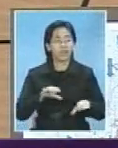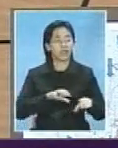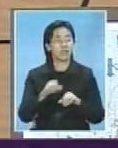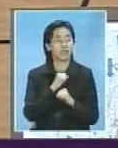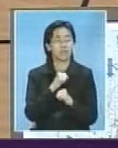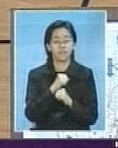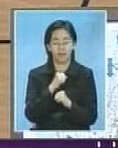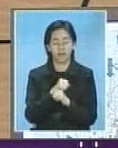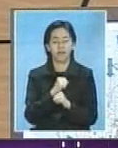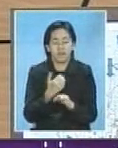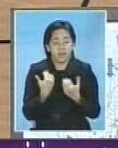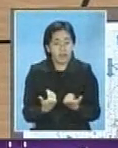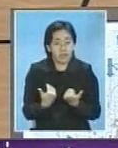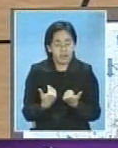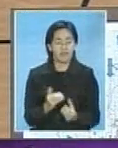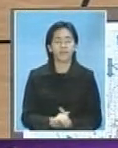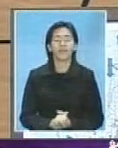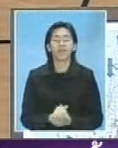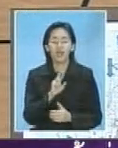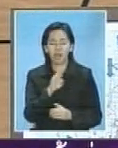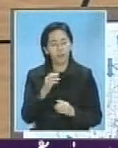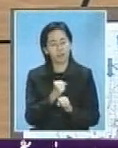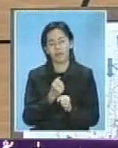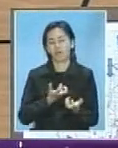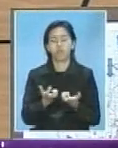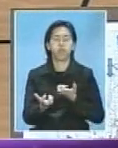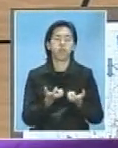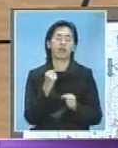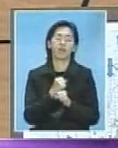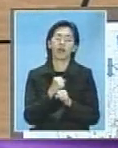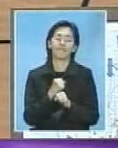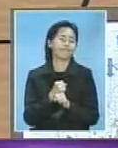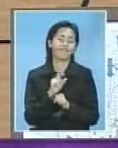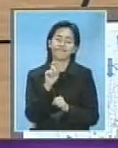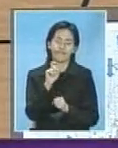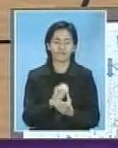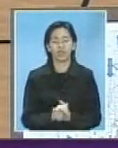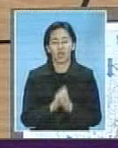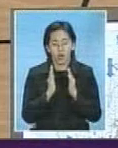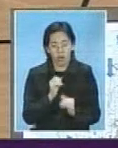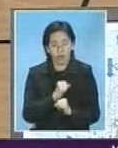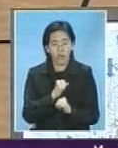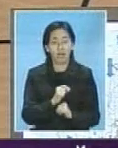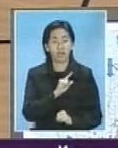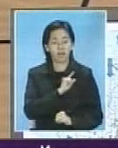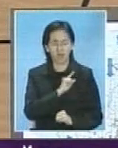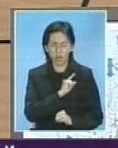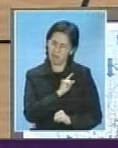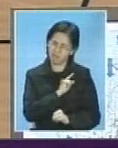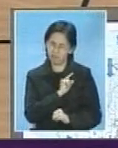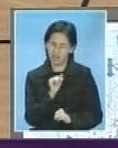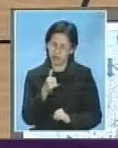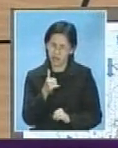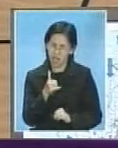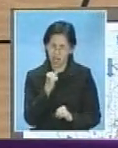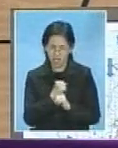านในลักษณะที่ระบบก็ล้มเหลวบุคคลที่มีความรับผิดชอบนั้นก็เสี่ยงต่อ